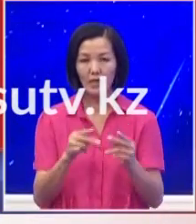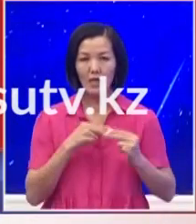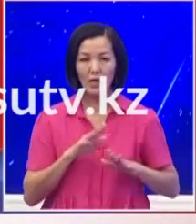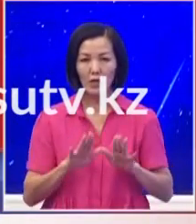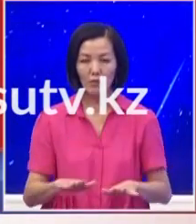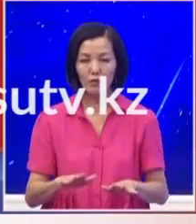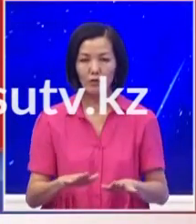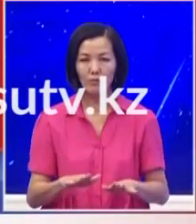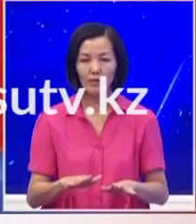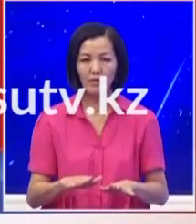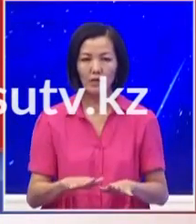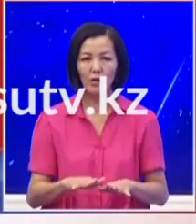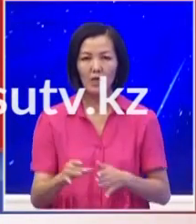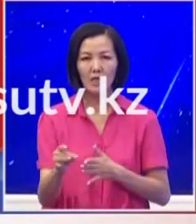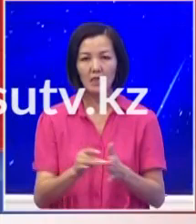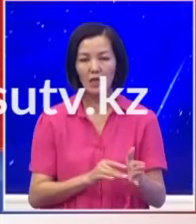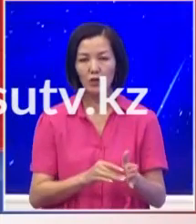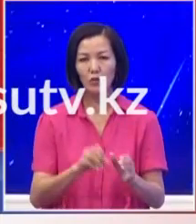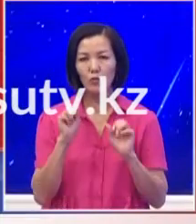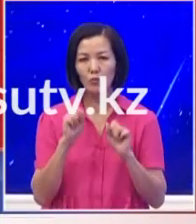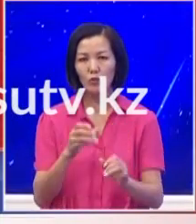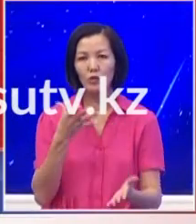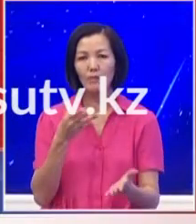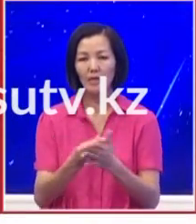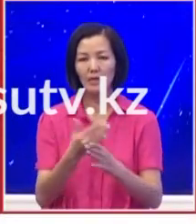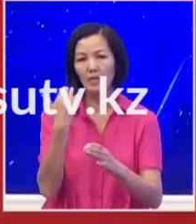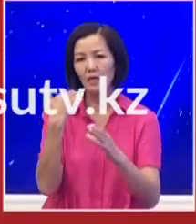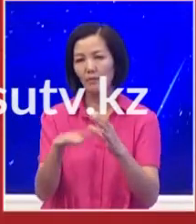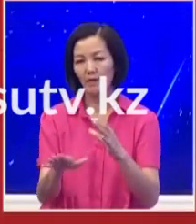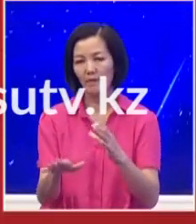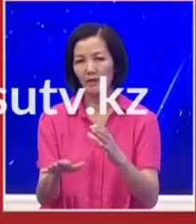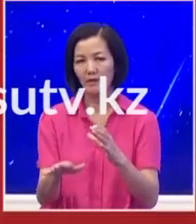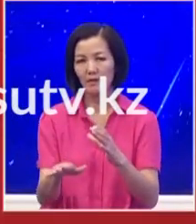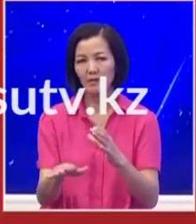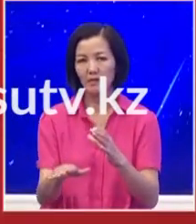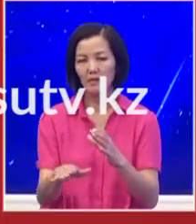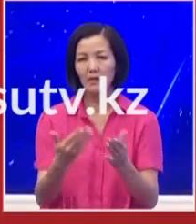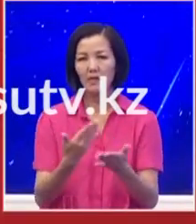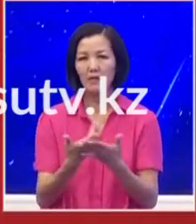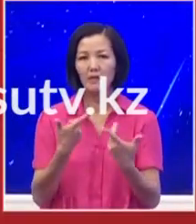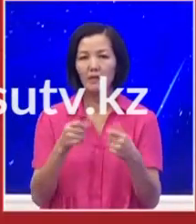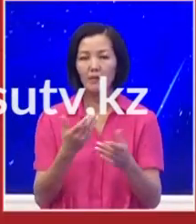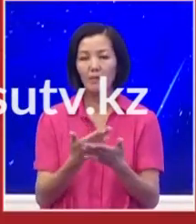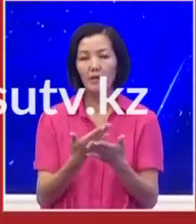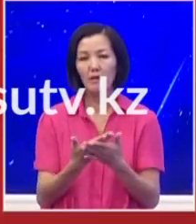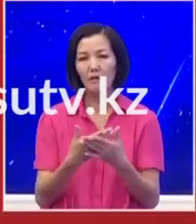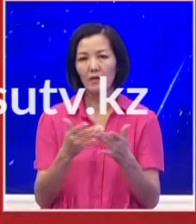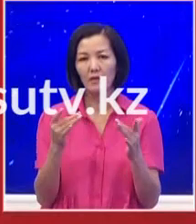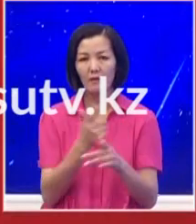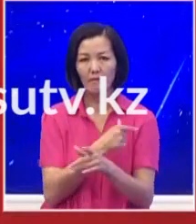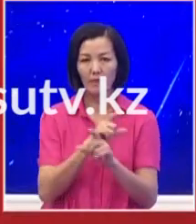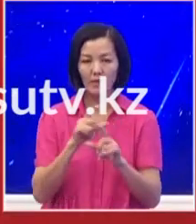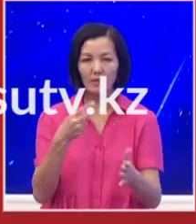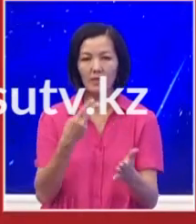рабочем месте, из офиса, даже многие налогоплательщики пользуются, когда лежат в больницах, например, они могут